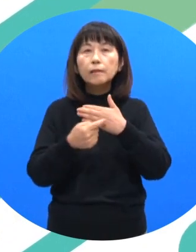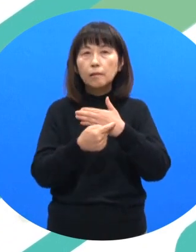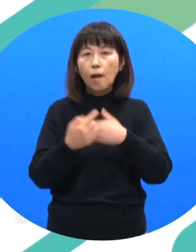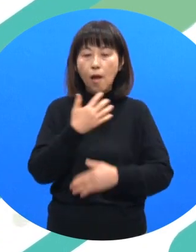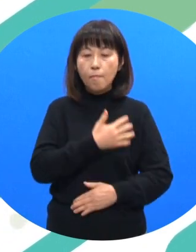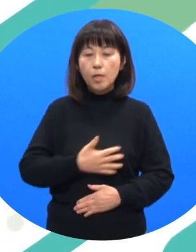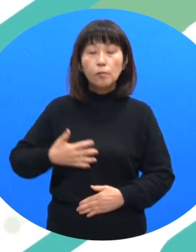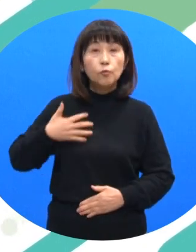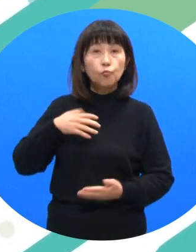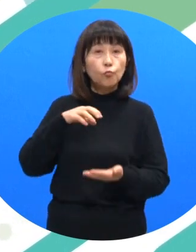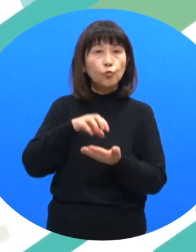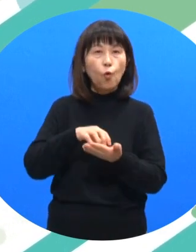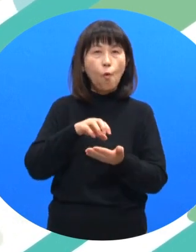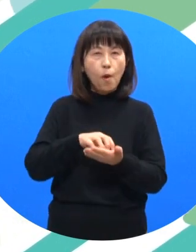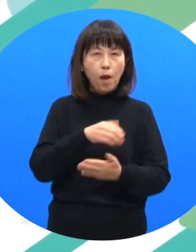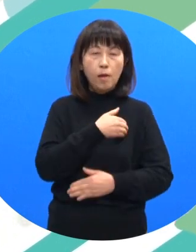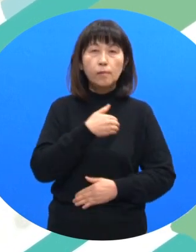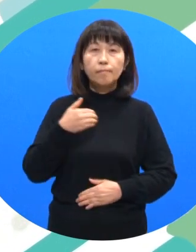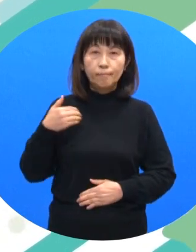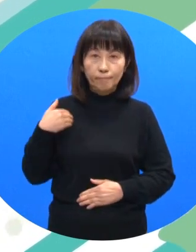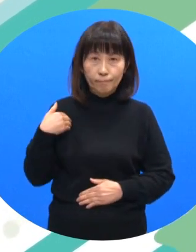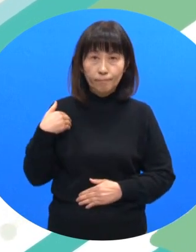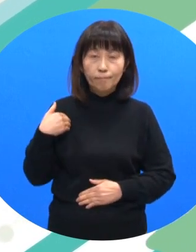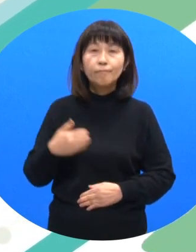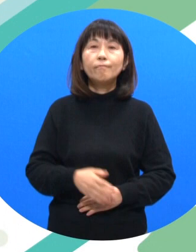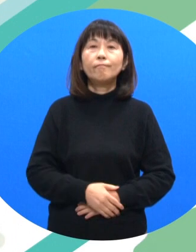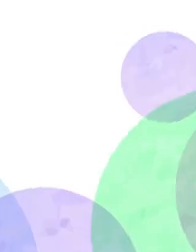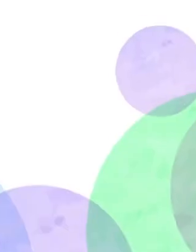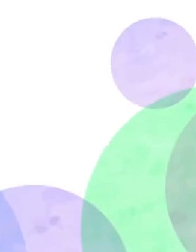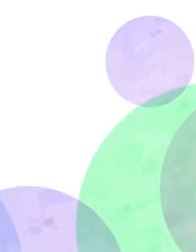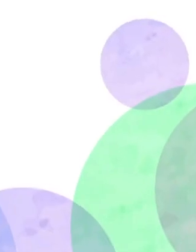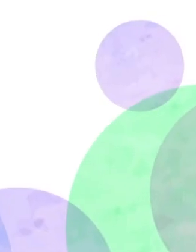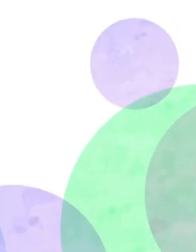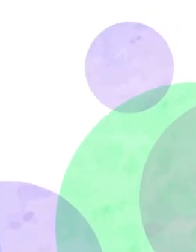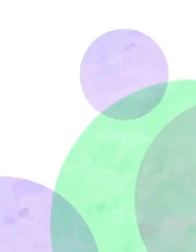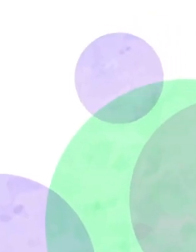、身分証明書になります。